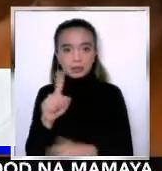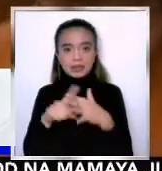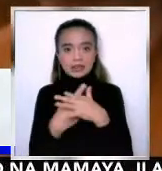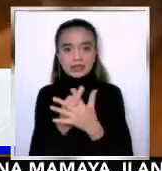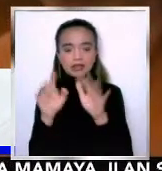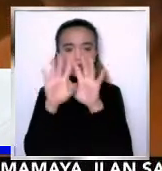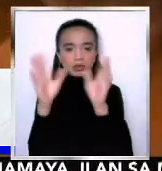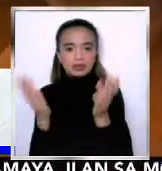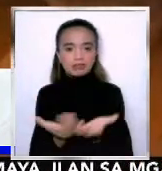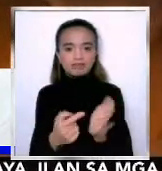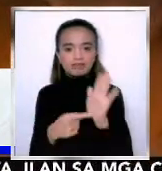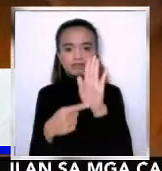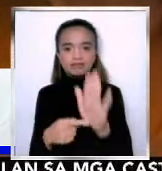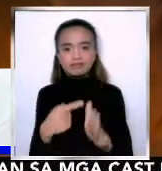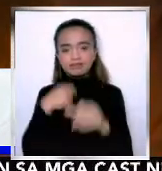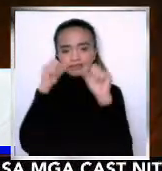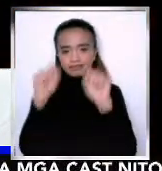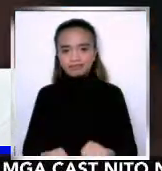Alternate.